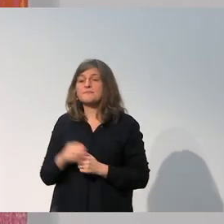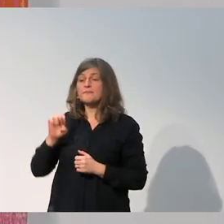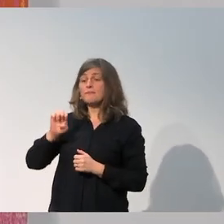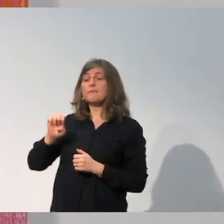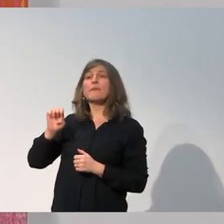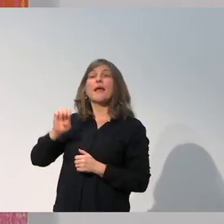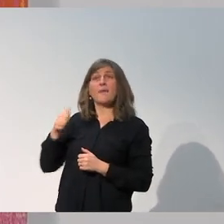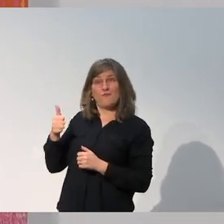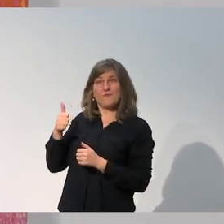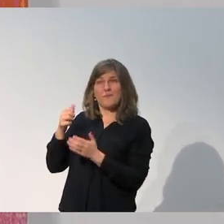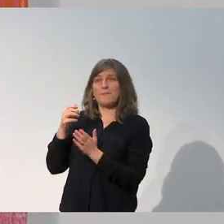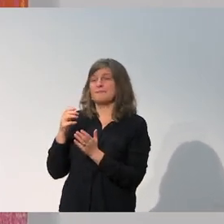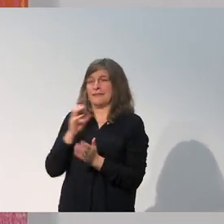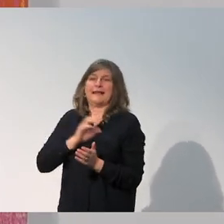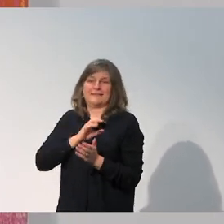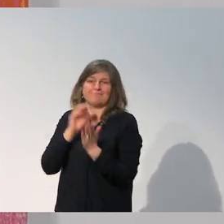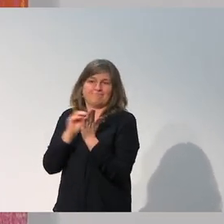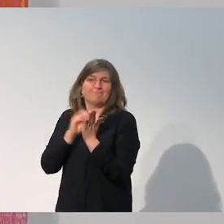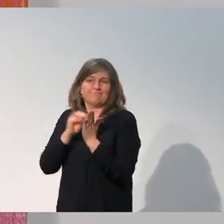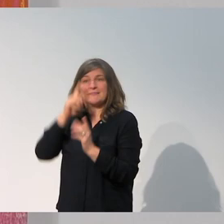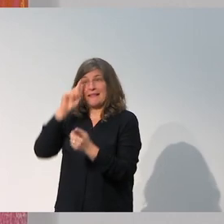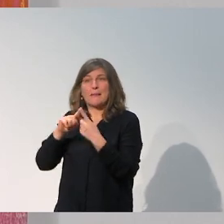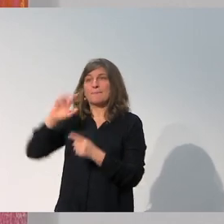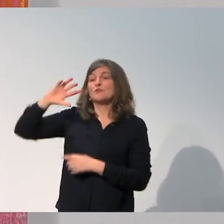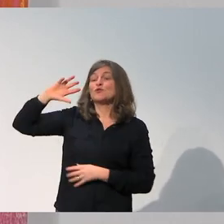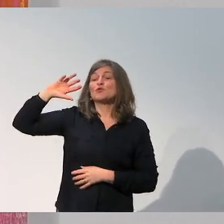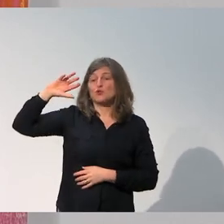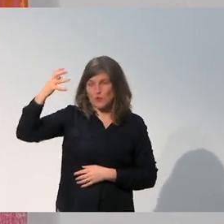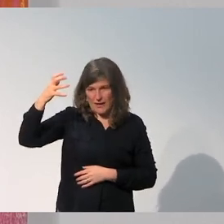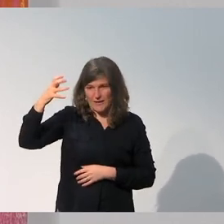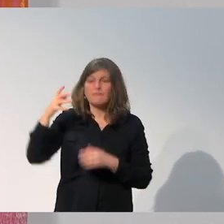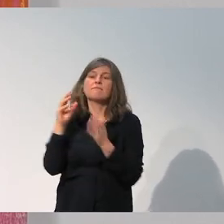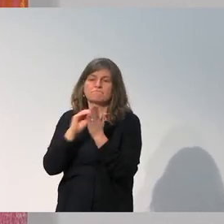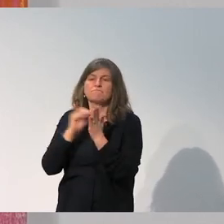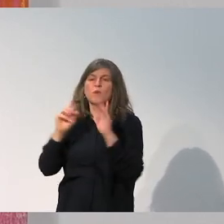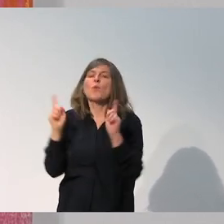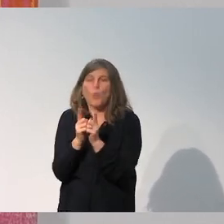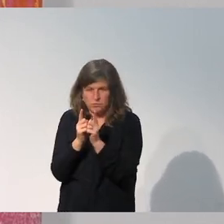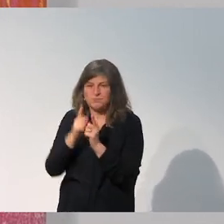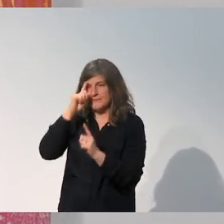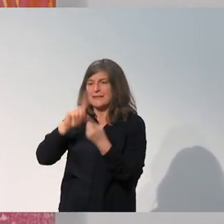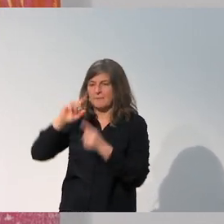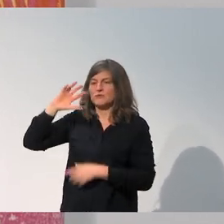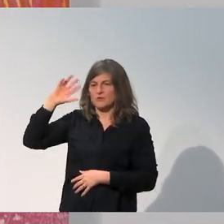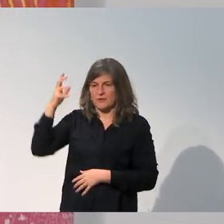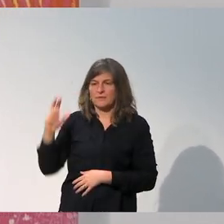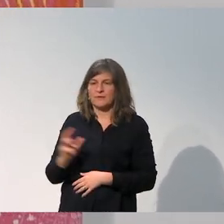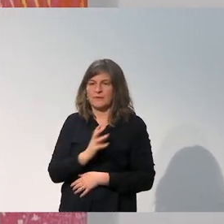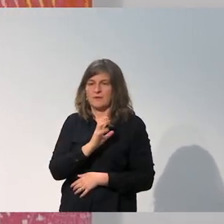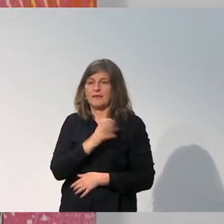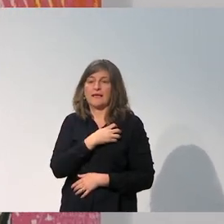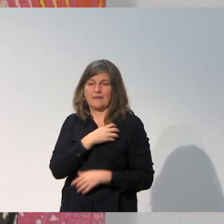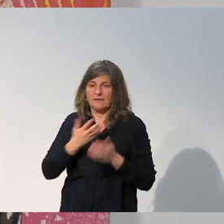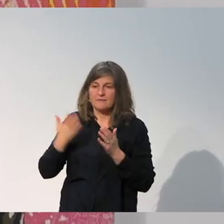l'année dernière sur le Soleil, et vous faites l'histoire de notre rapport au Soleil depuis l'Antiquité, à la fois à travers son rôle